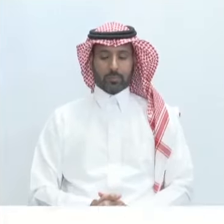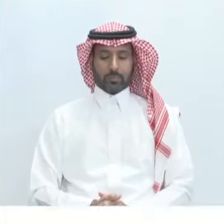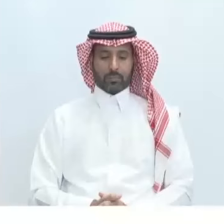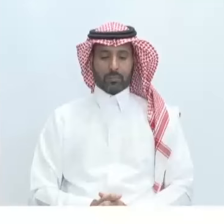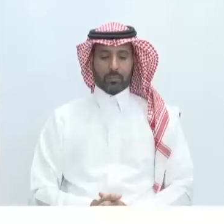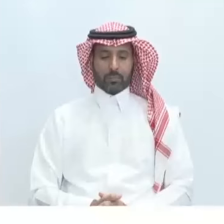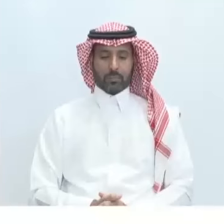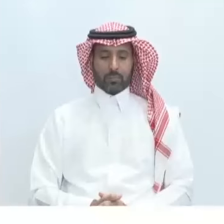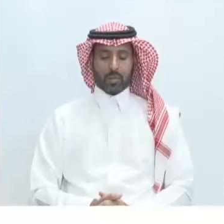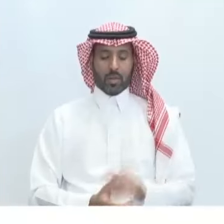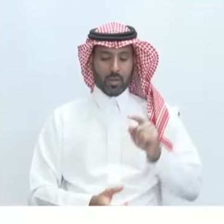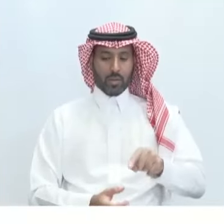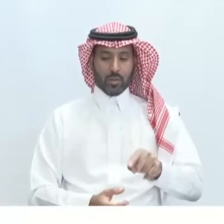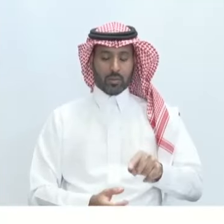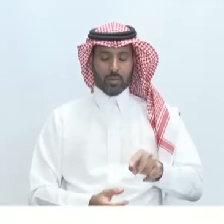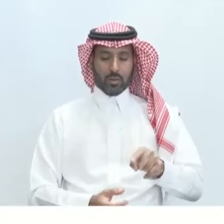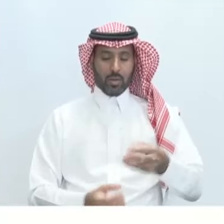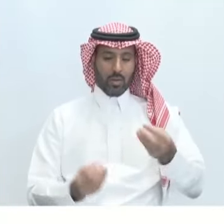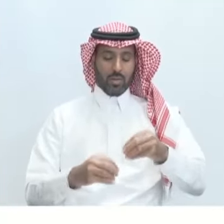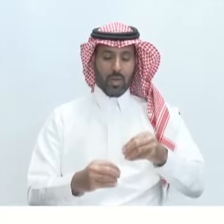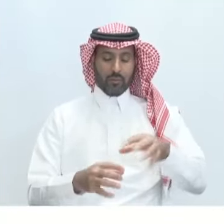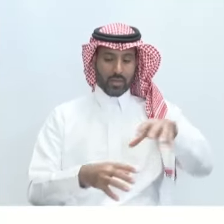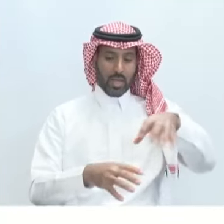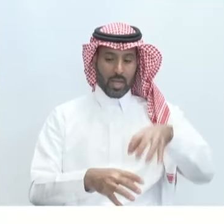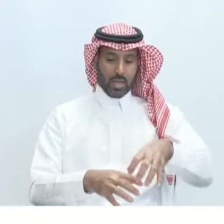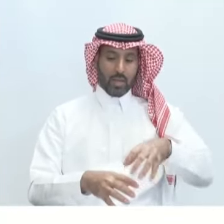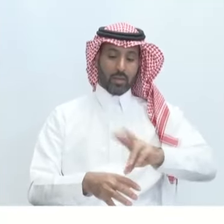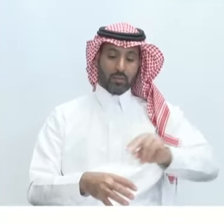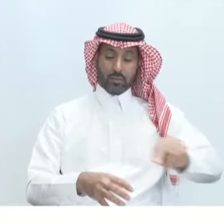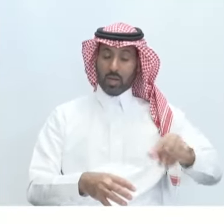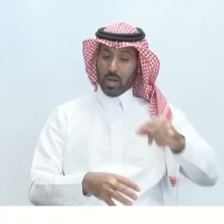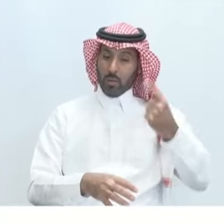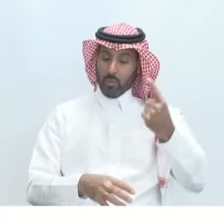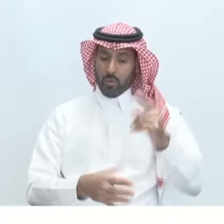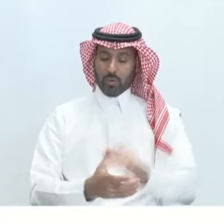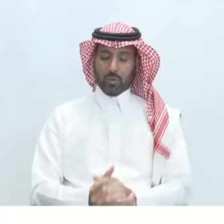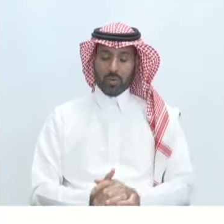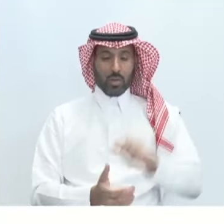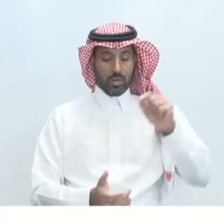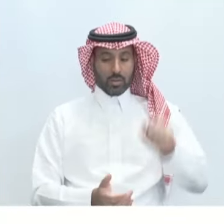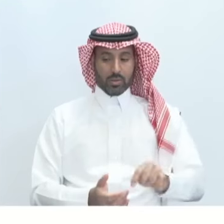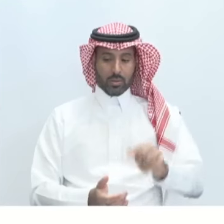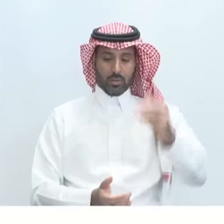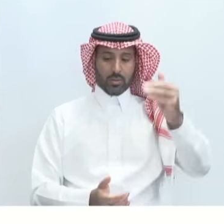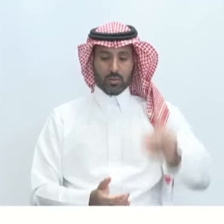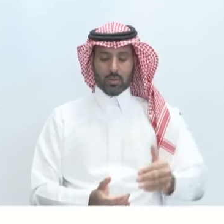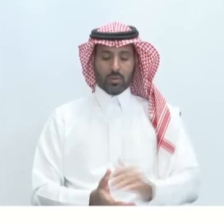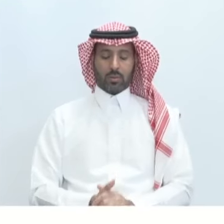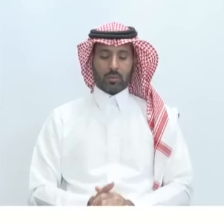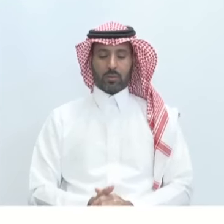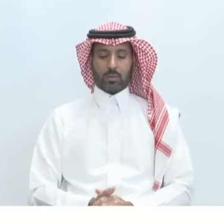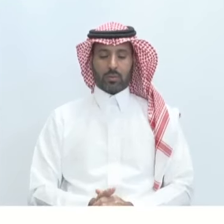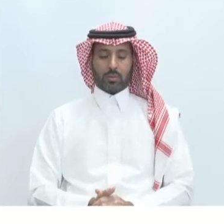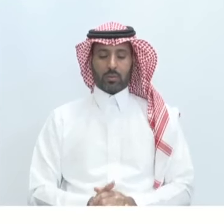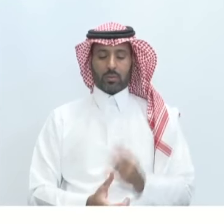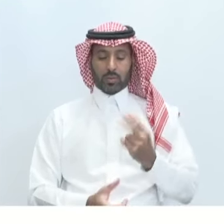اثن اضغط على زر اضافه العائق كما يشير اليه رقم واحد ثم اضغط على هذا الزر الذي يشير اليه